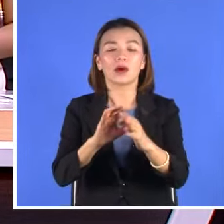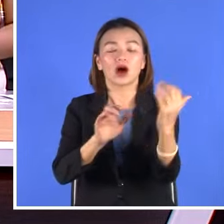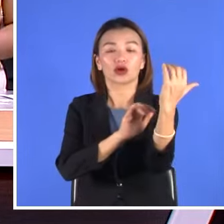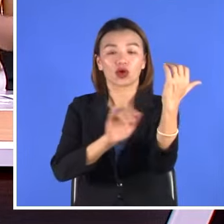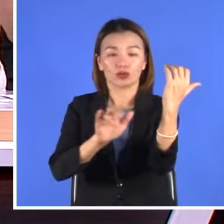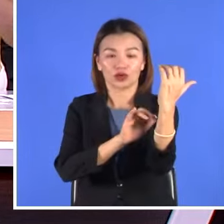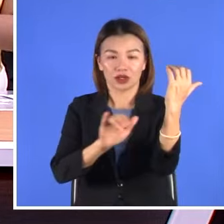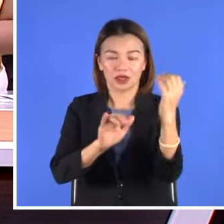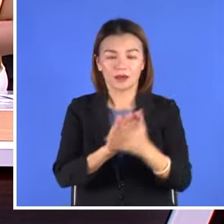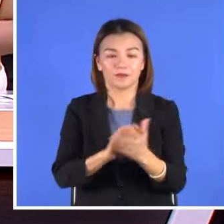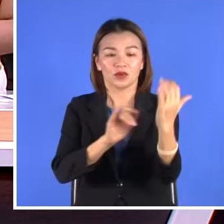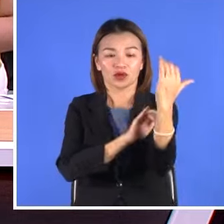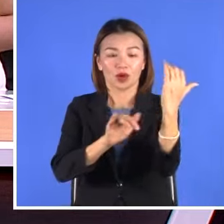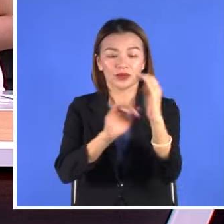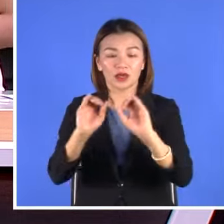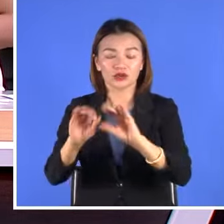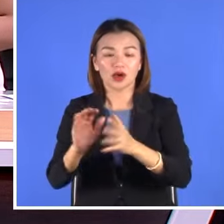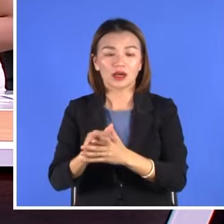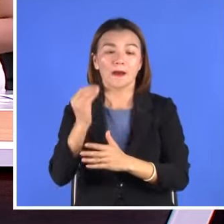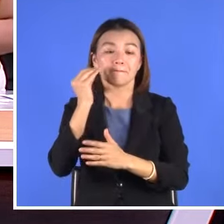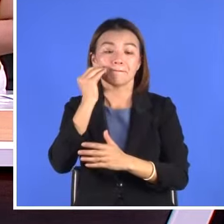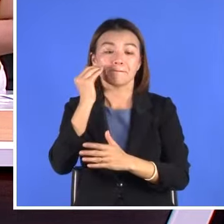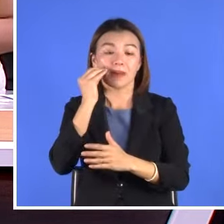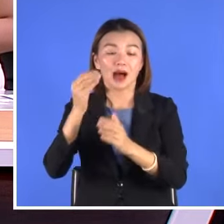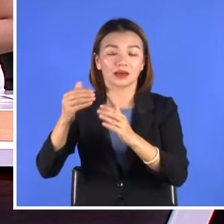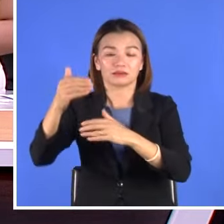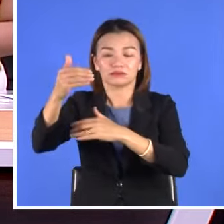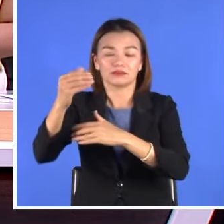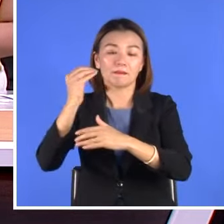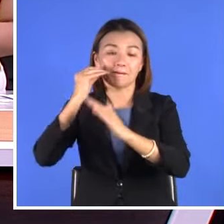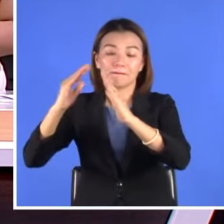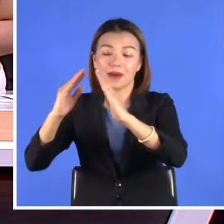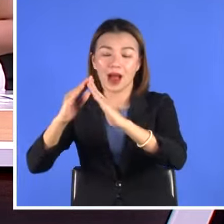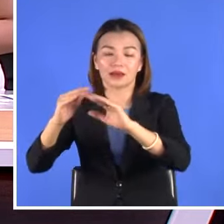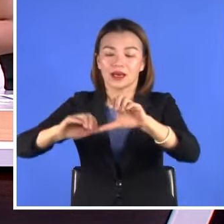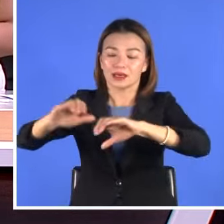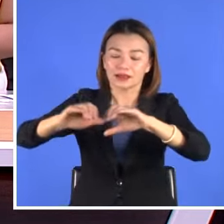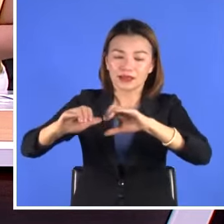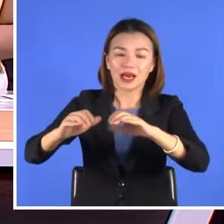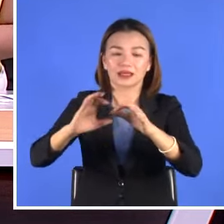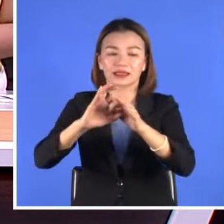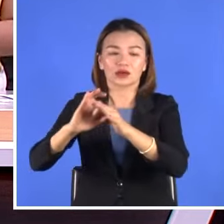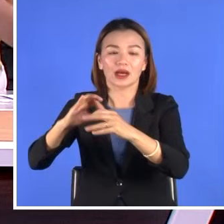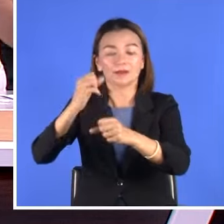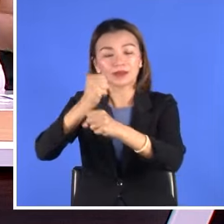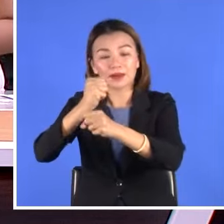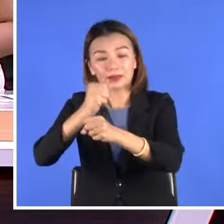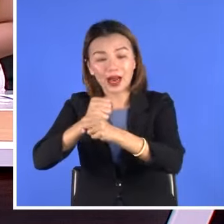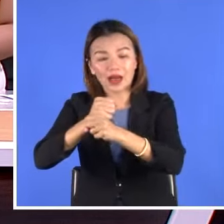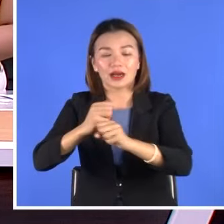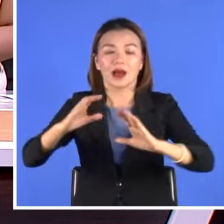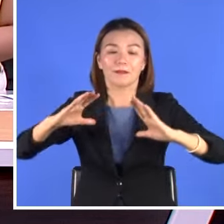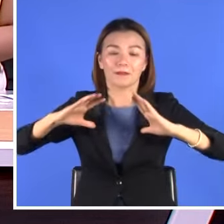คอมพิวเตอร์แล้วก็มีบ้านหลังนึงกะว่าบ้านหลังเนี้ยก็จะเอาไว้รับจัดงานมีทีมงานออร์แกไนเซอร์หรือไม่ก็มาพักผ่อนกับ